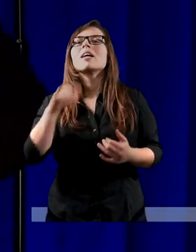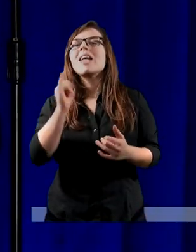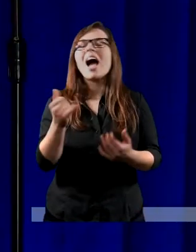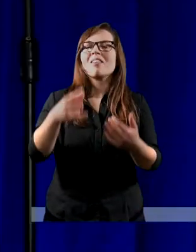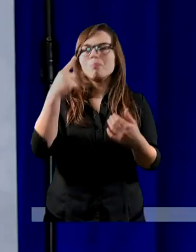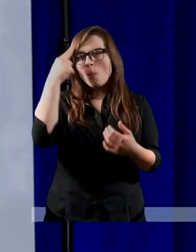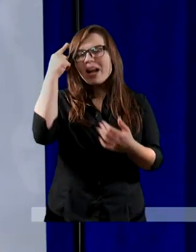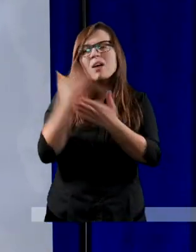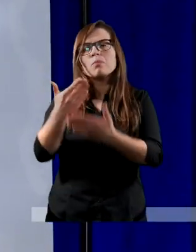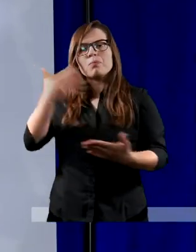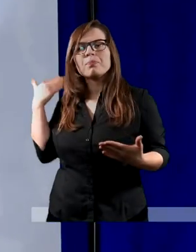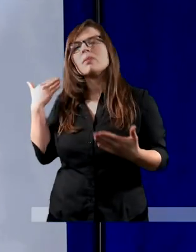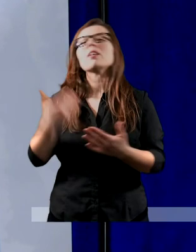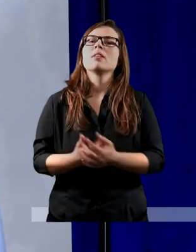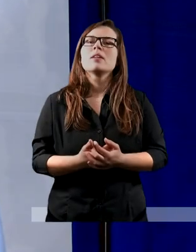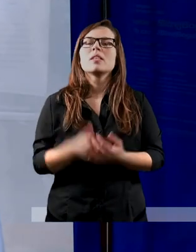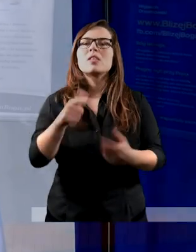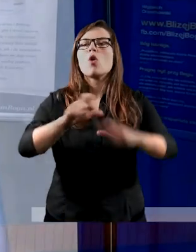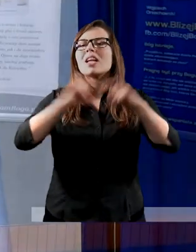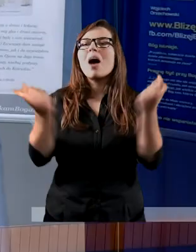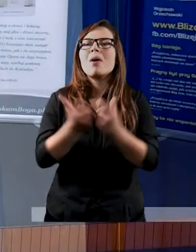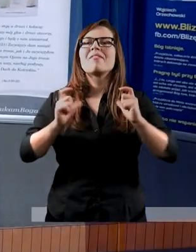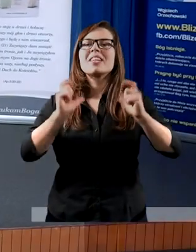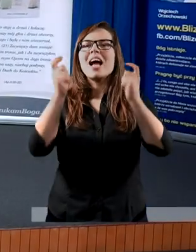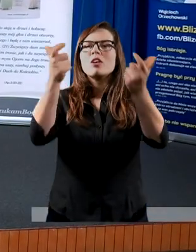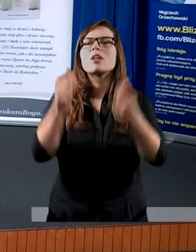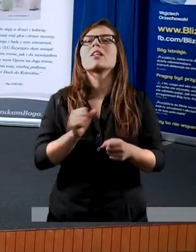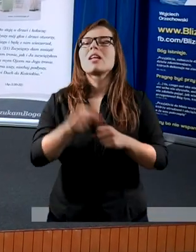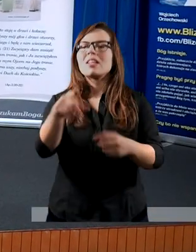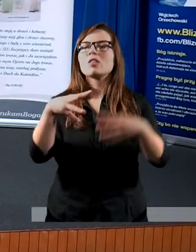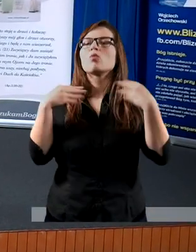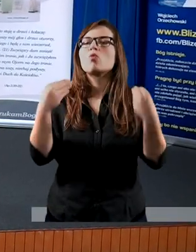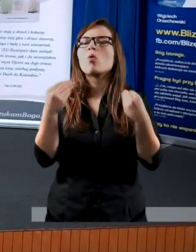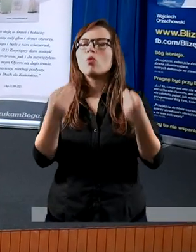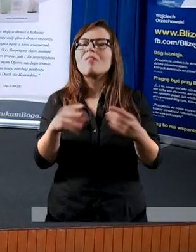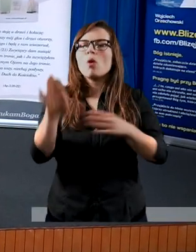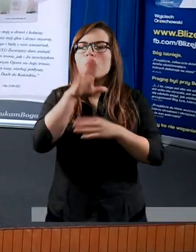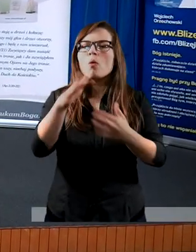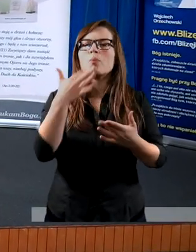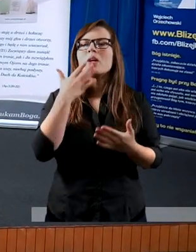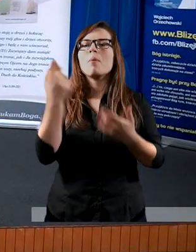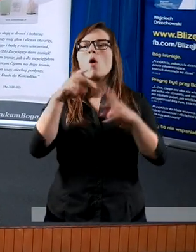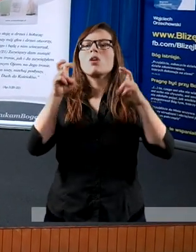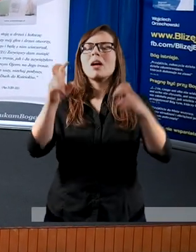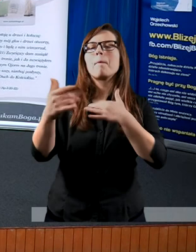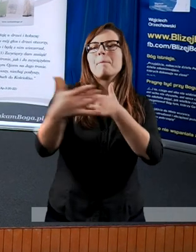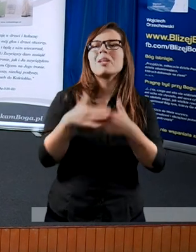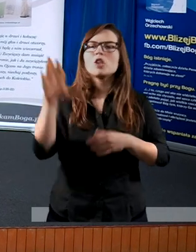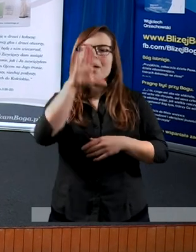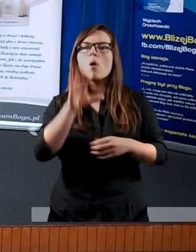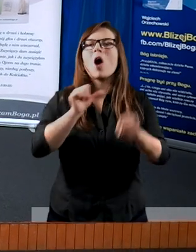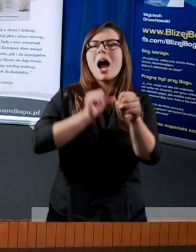Jak wspomniałem, to całe wydarzenie jest, ja przypomnę tylko, pod hasłem Bliżej Boga